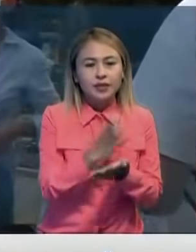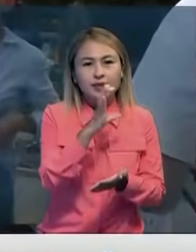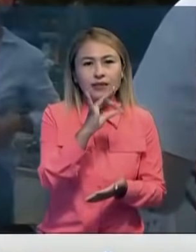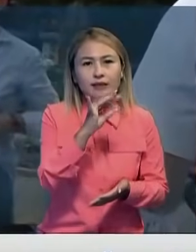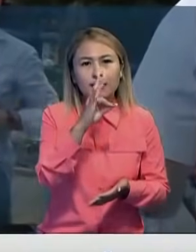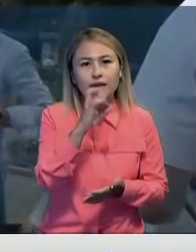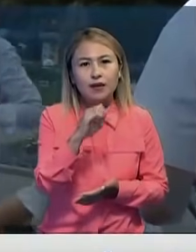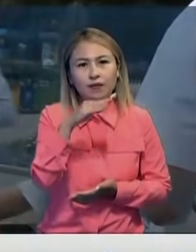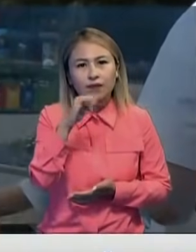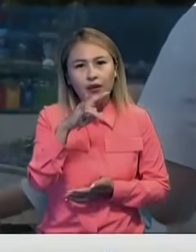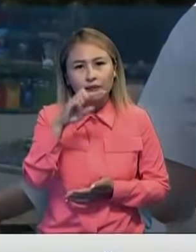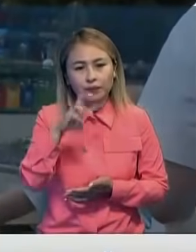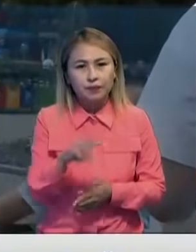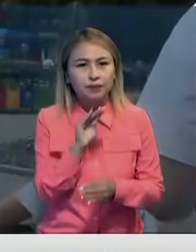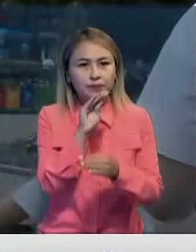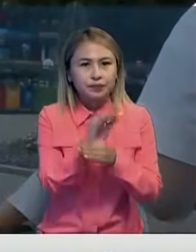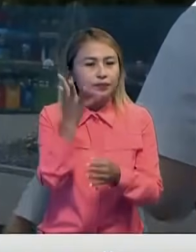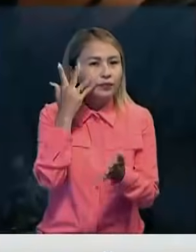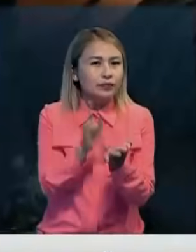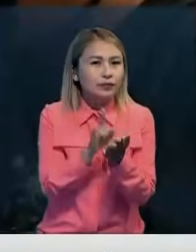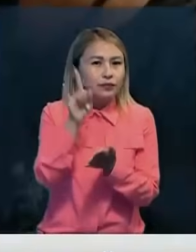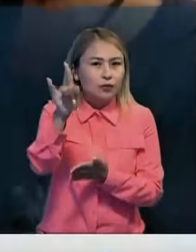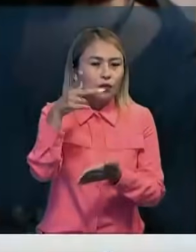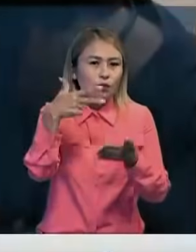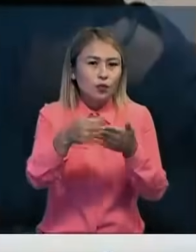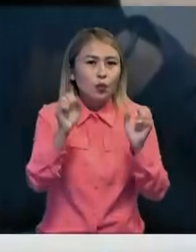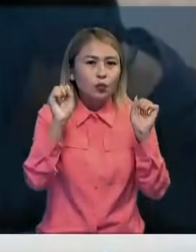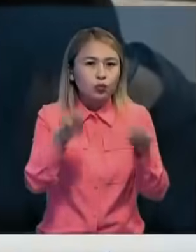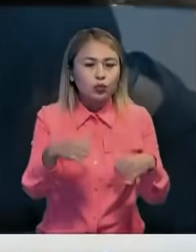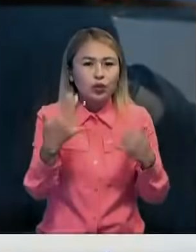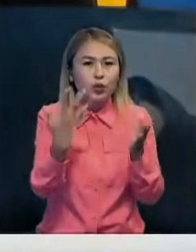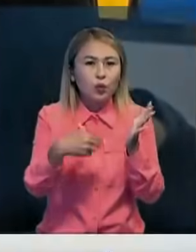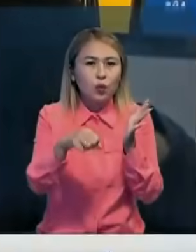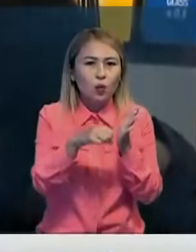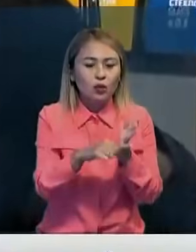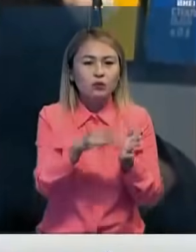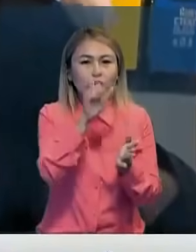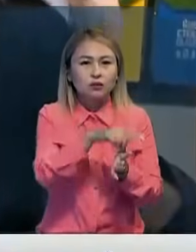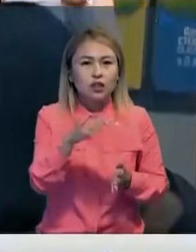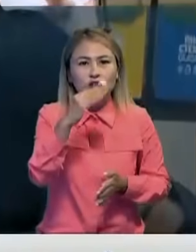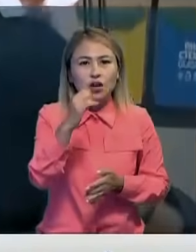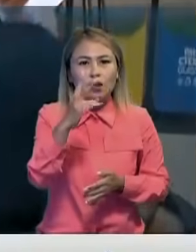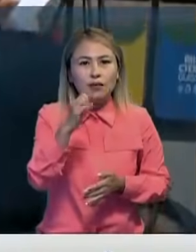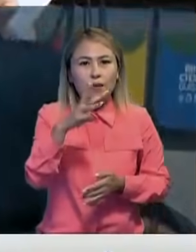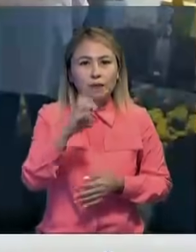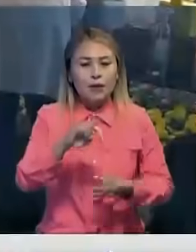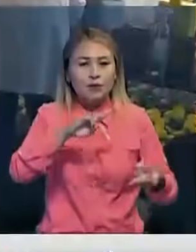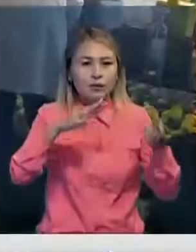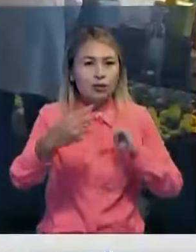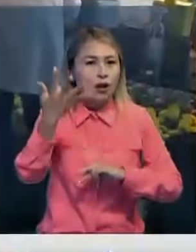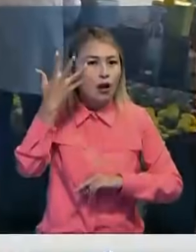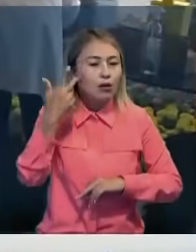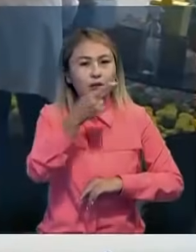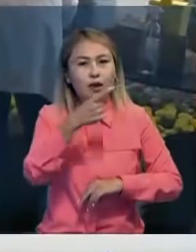Sinopharm препараты. Оны тіпті әуежайға ұшып келгенде салдыруға болады. Ал 56 жауынгерде жанама кері әсер байқалғаннан